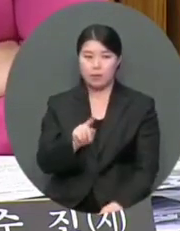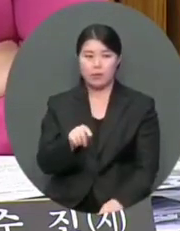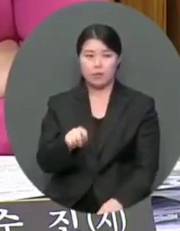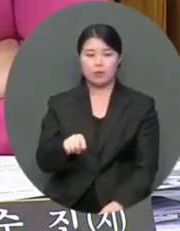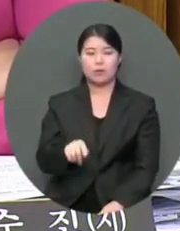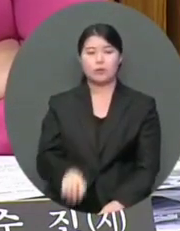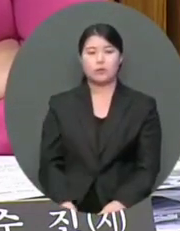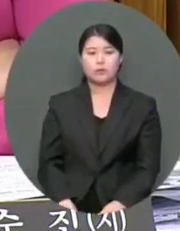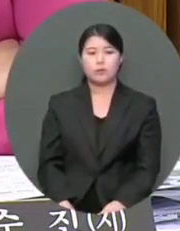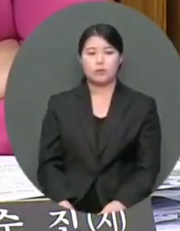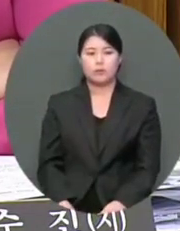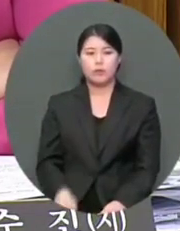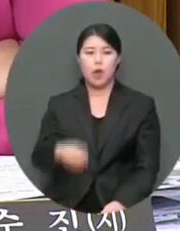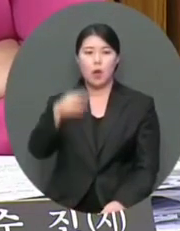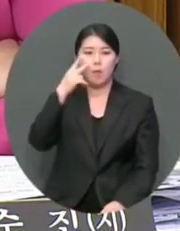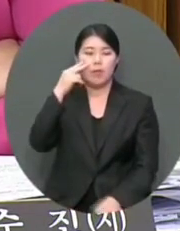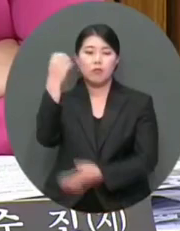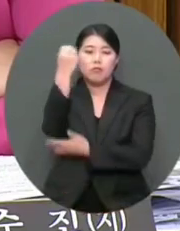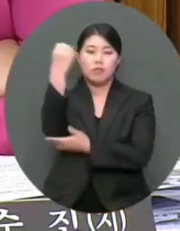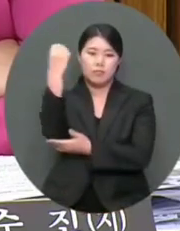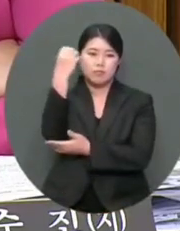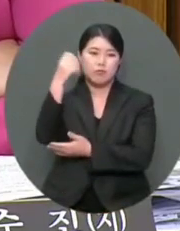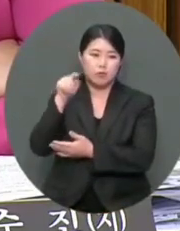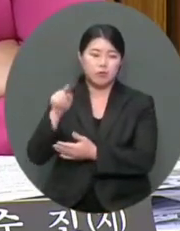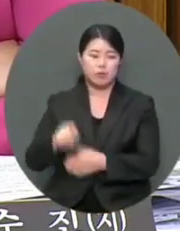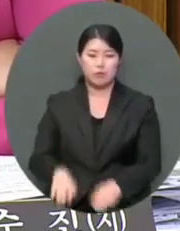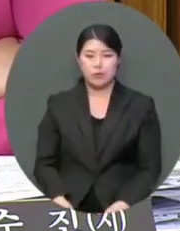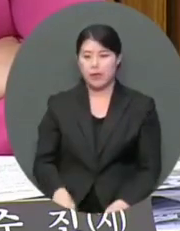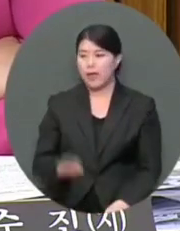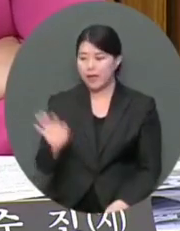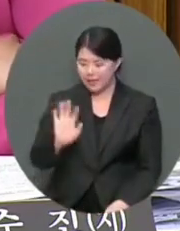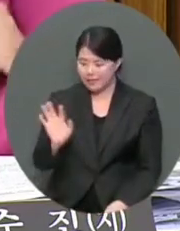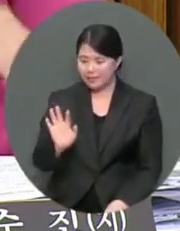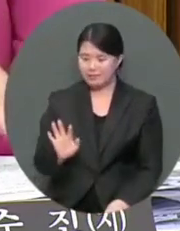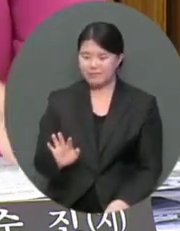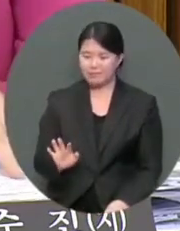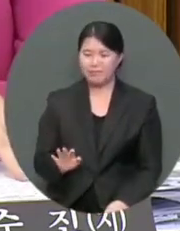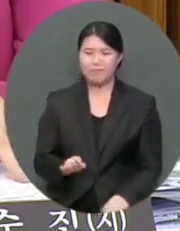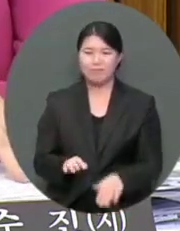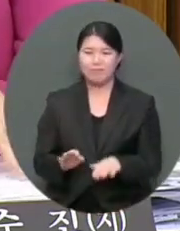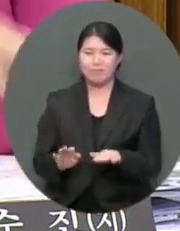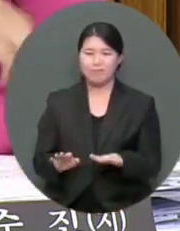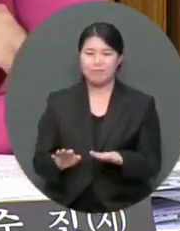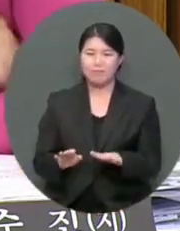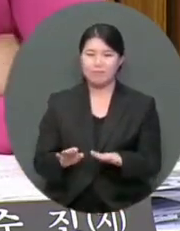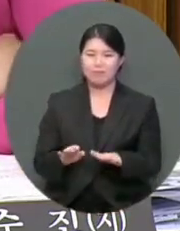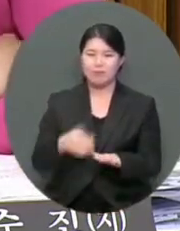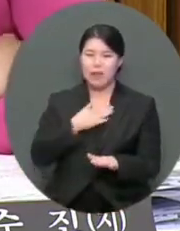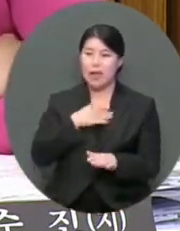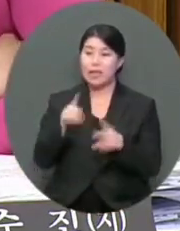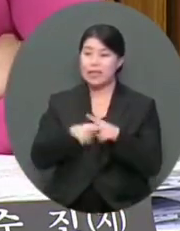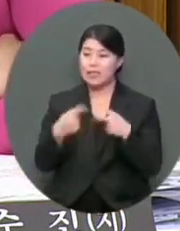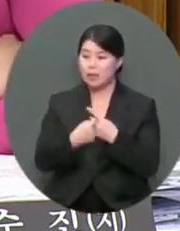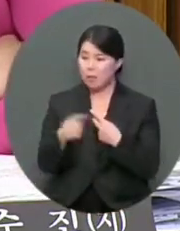골드워터 워터가 미국 신문에 기고한 글입니다. 그러니까요. 어떻게 읽히냐면